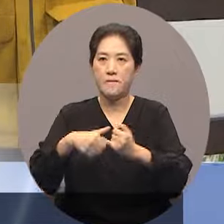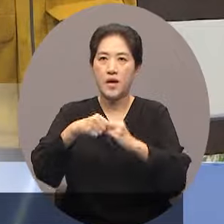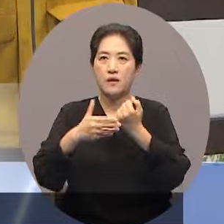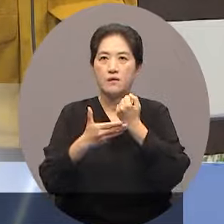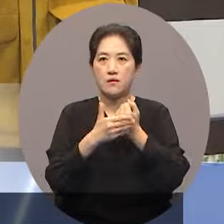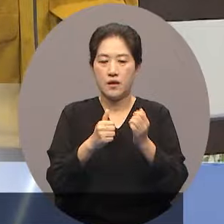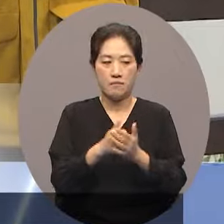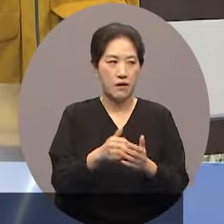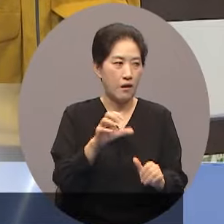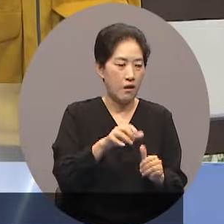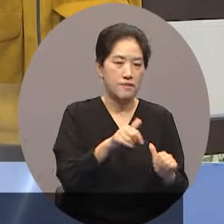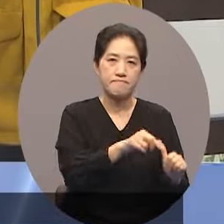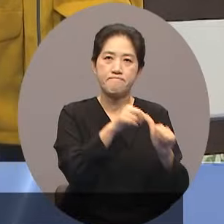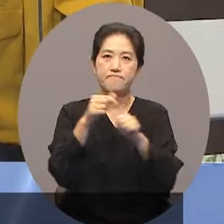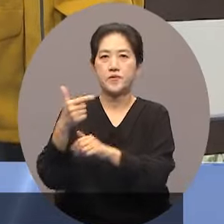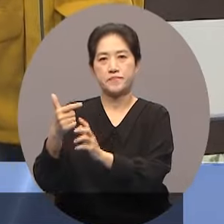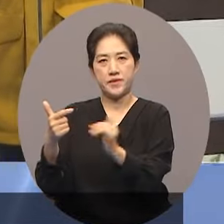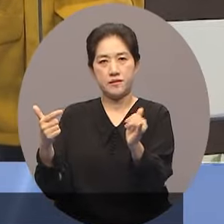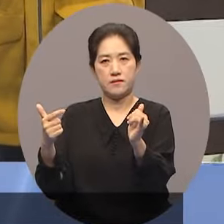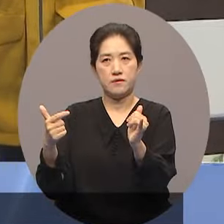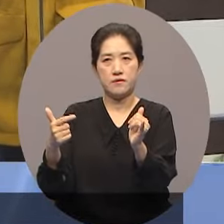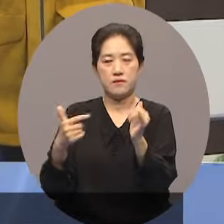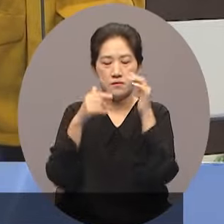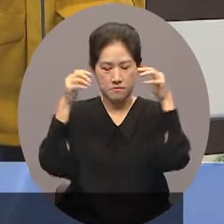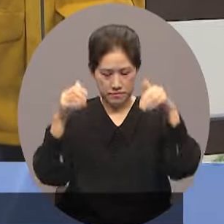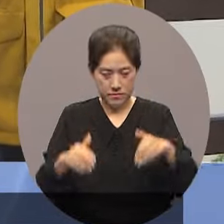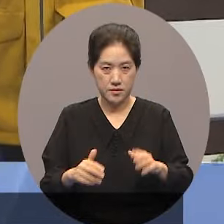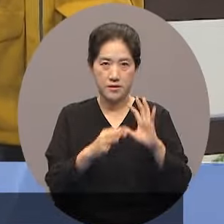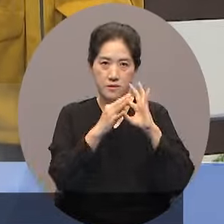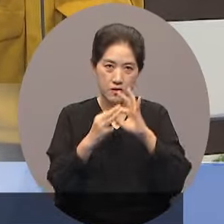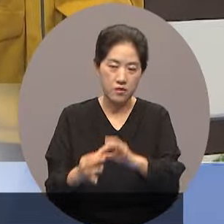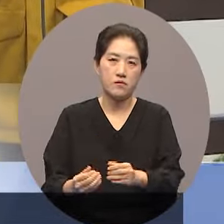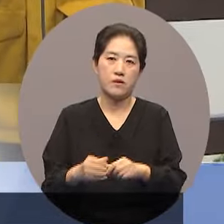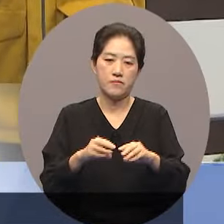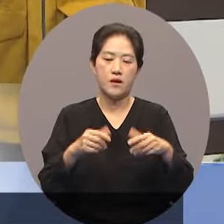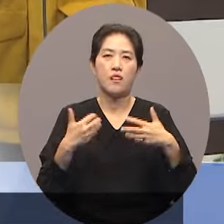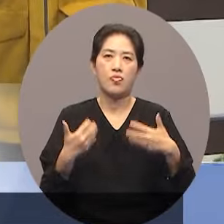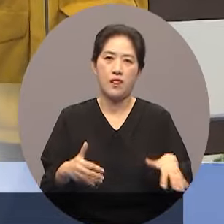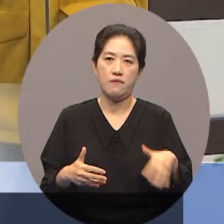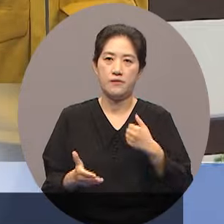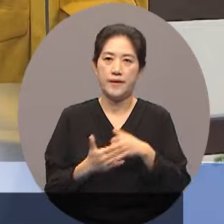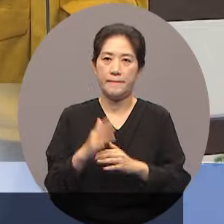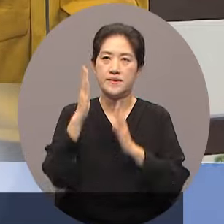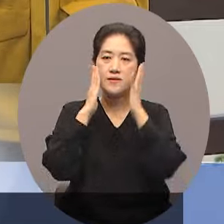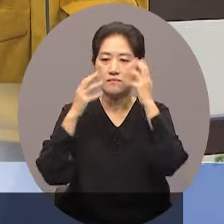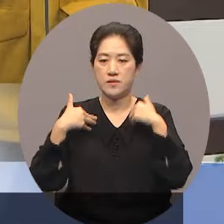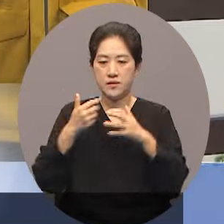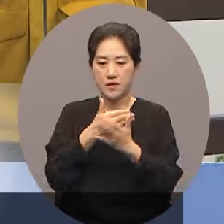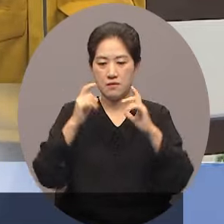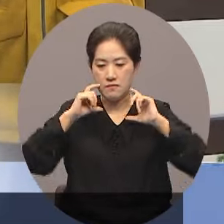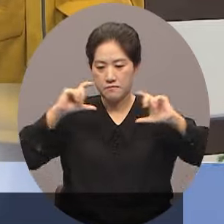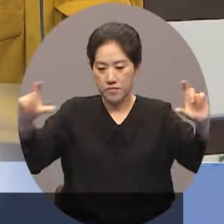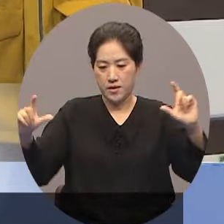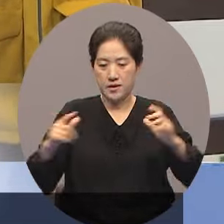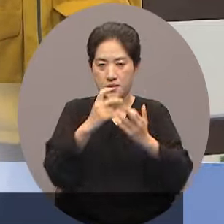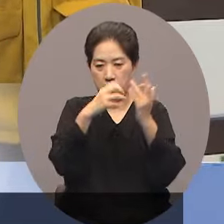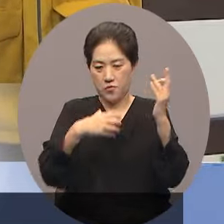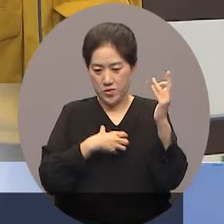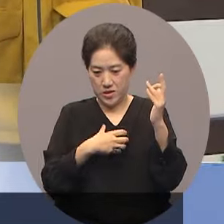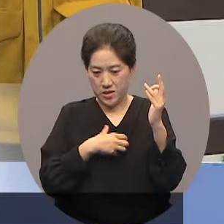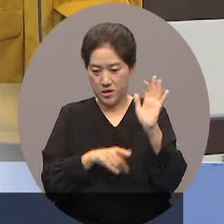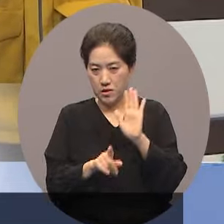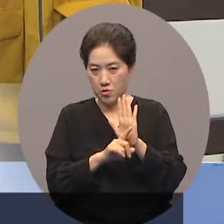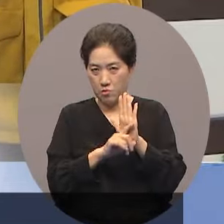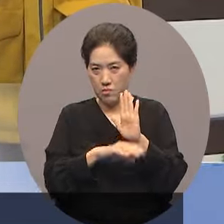캠핑객 6명이 구조되기도 했습니다. 계속된 비로 지반이 약해지면서 산림청이 강원도에 산사태 위기 경보 수준을